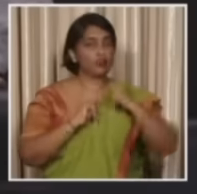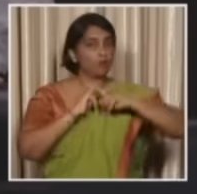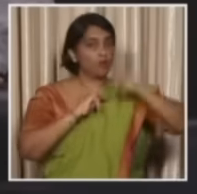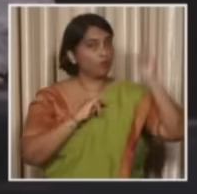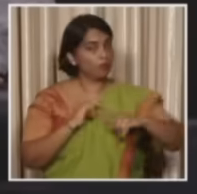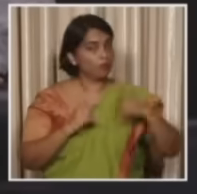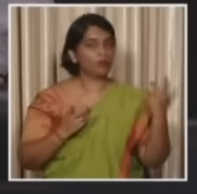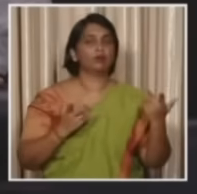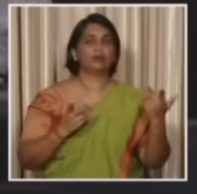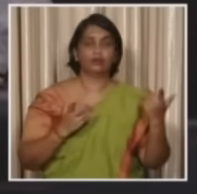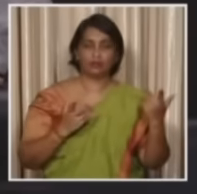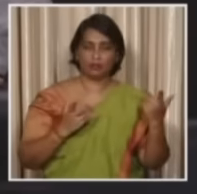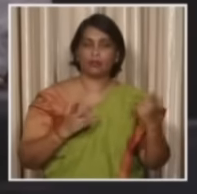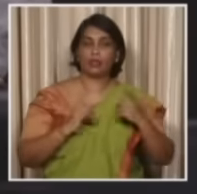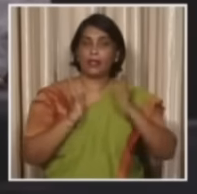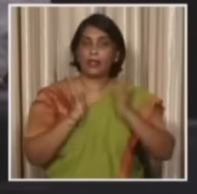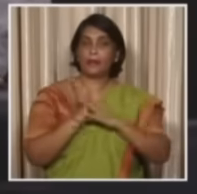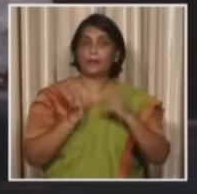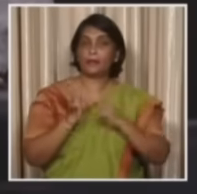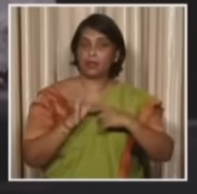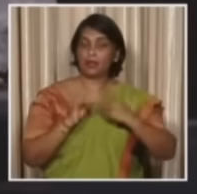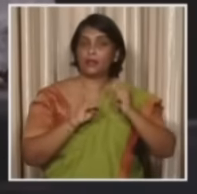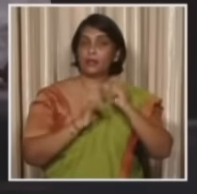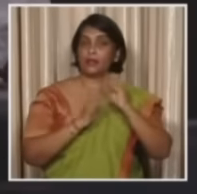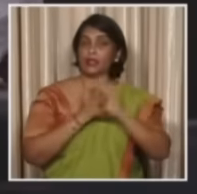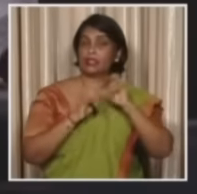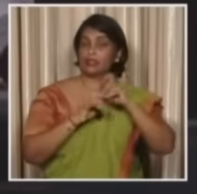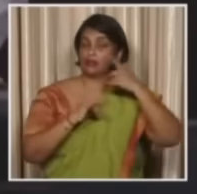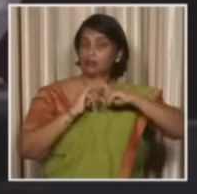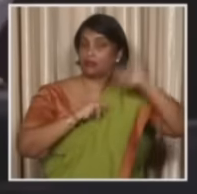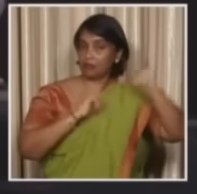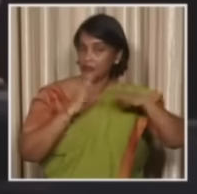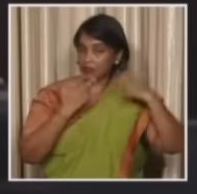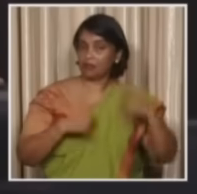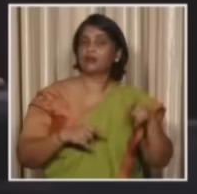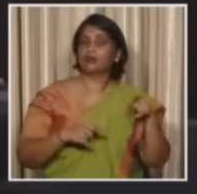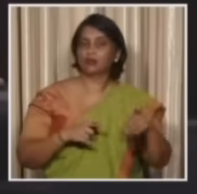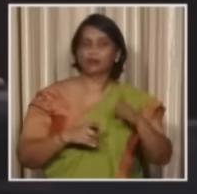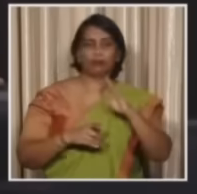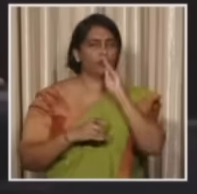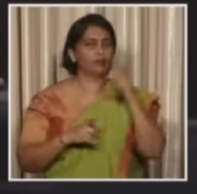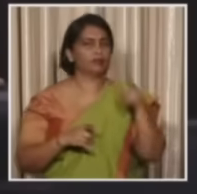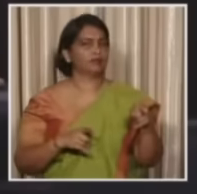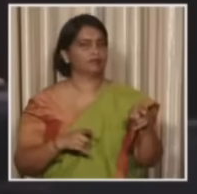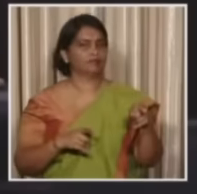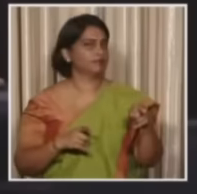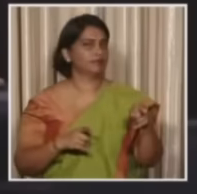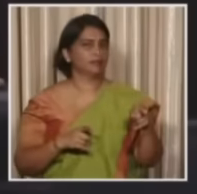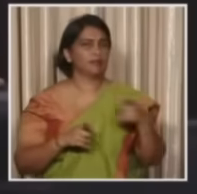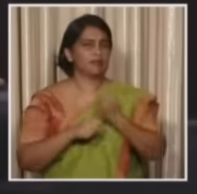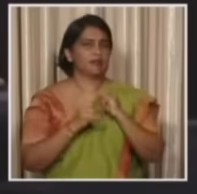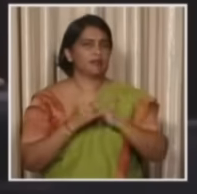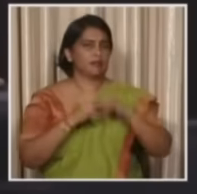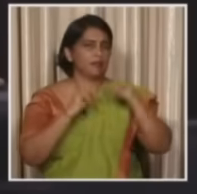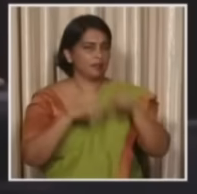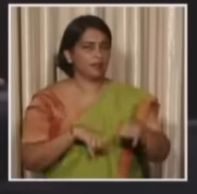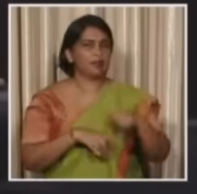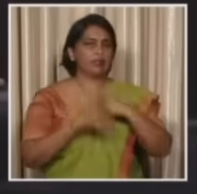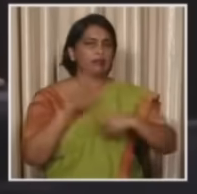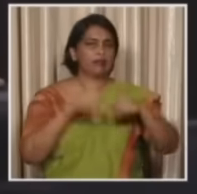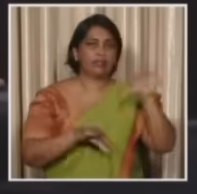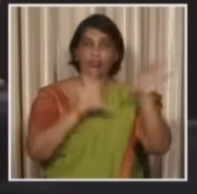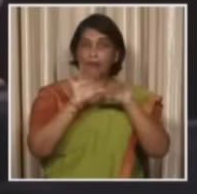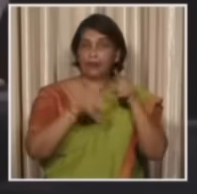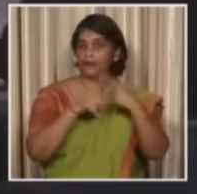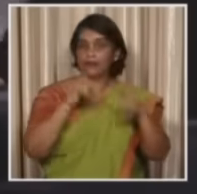වගේම මාස්ටර් ඩිග්‍රීස්, PhD කරපු ඇත්තින් නිකම්ම ග්‍රාම නිලධාරි වෙච්ච දේශපාලන පත්වීම